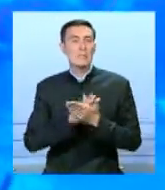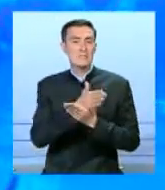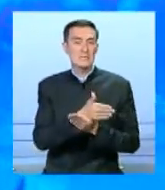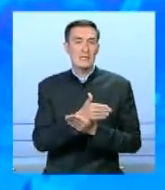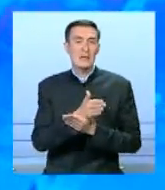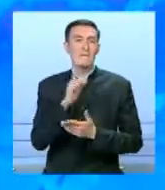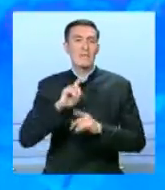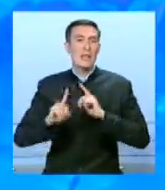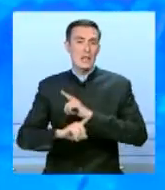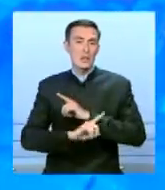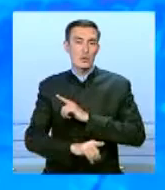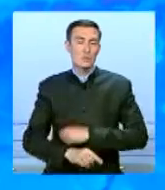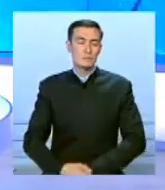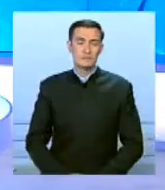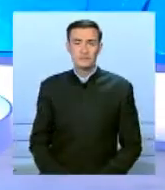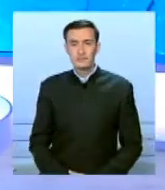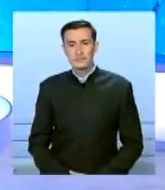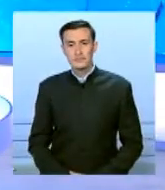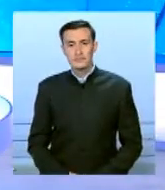визитом Финляндию.